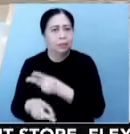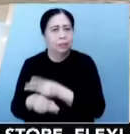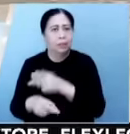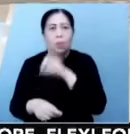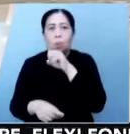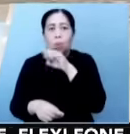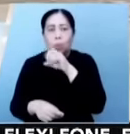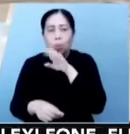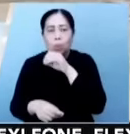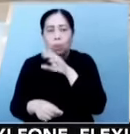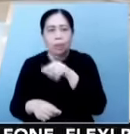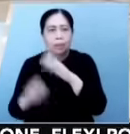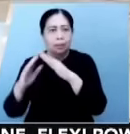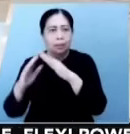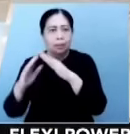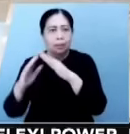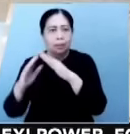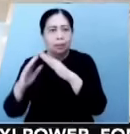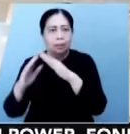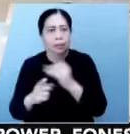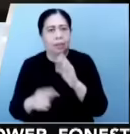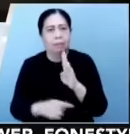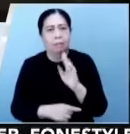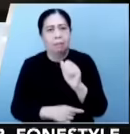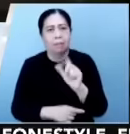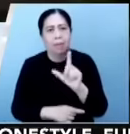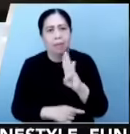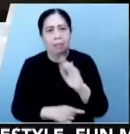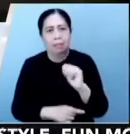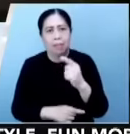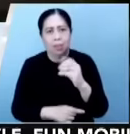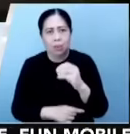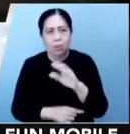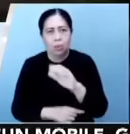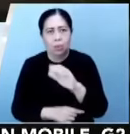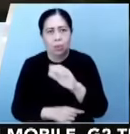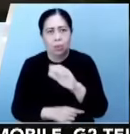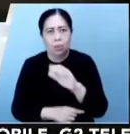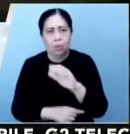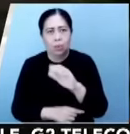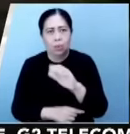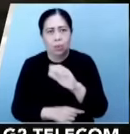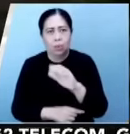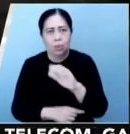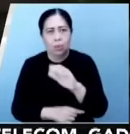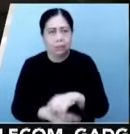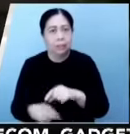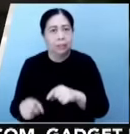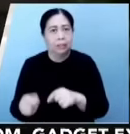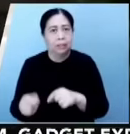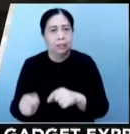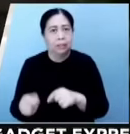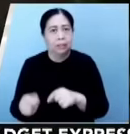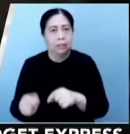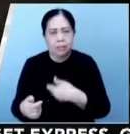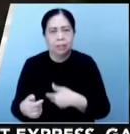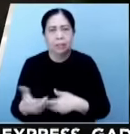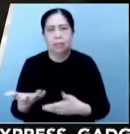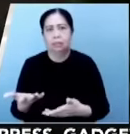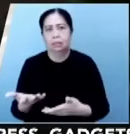bahay nila sa Barangay Balibago, Angeles City. Humingi po siya ng pagkain. Ngayon sabi ko sandali, magsasangag